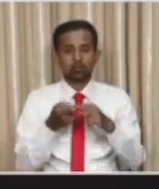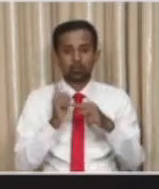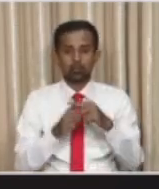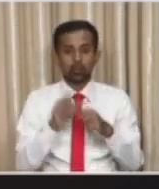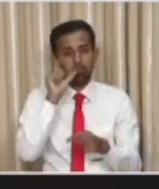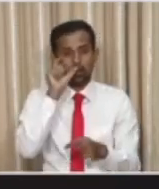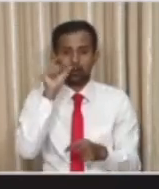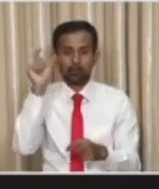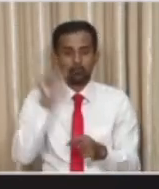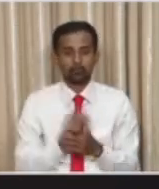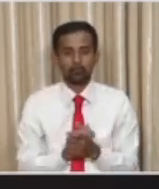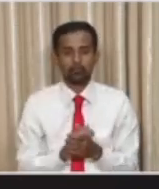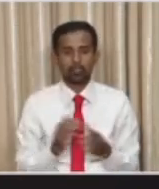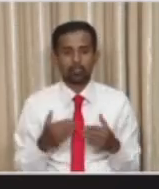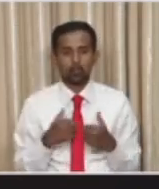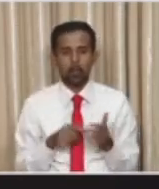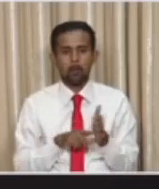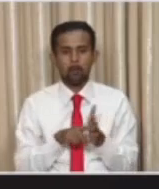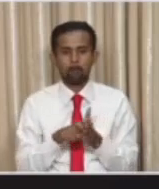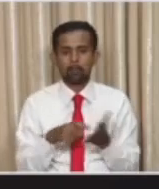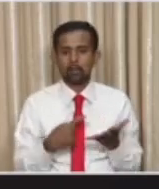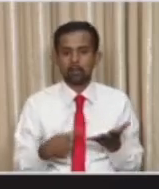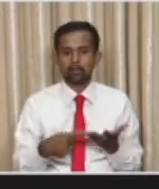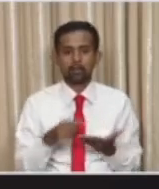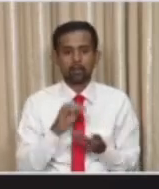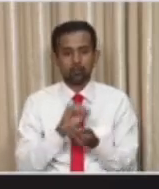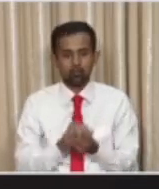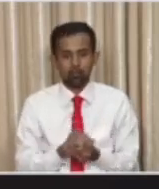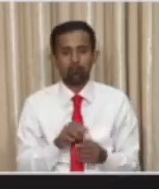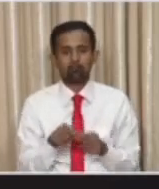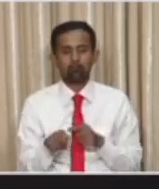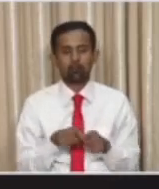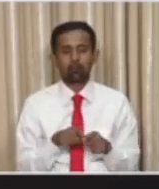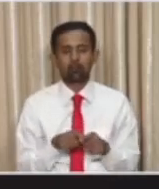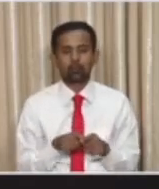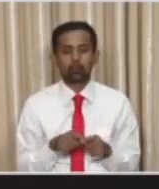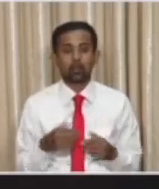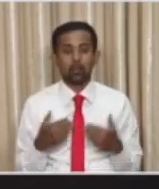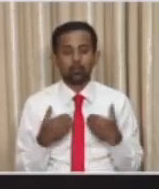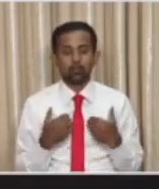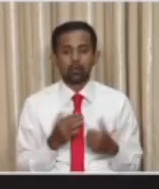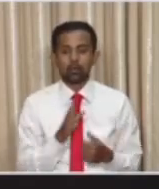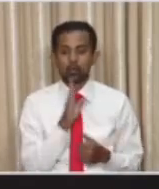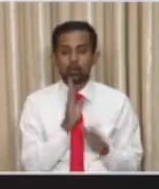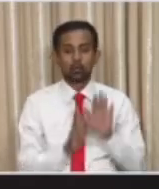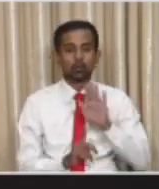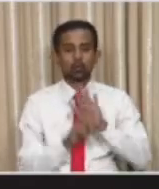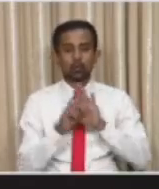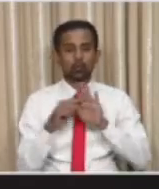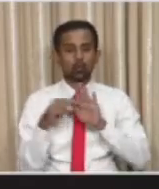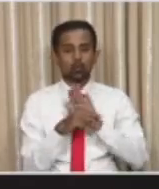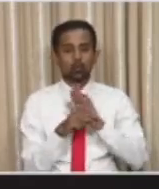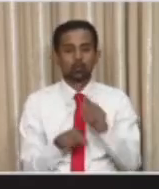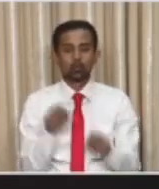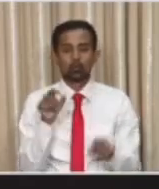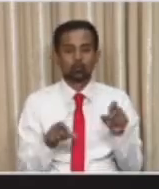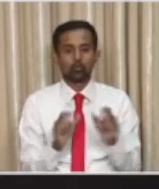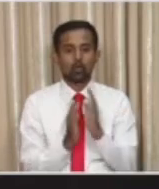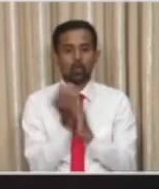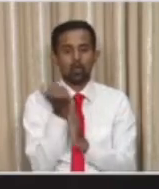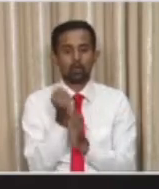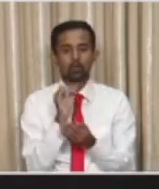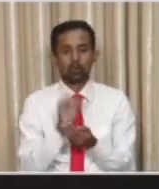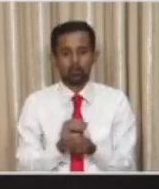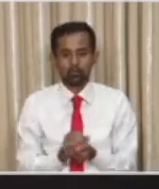ගන්න. අපි පෞරාණික සම්පත් ආරක්ෂා කරනවා වගේම අපේ අහිංසක උතුරු නැගෙනහිර ජනතාවගේ අයිතිවාසිකම්